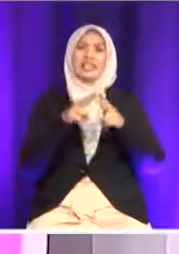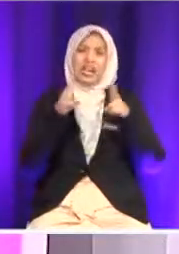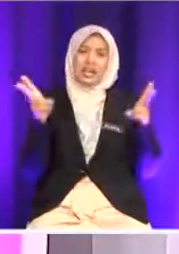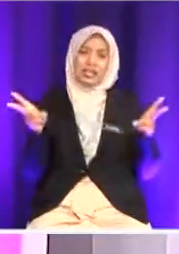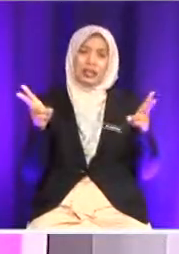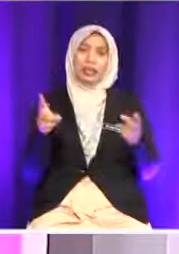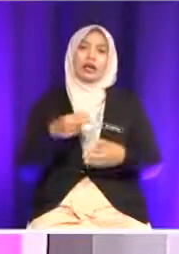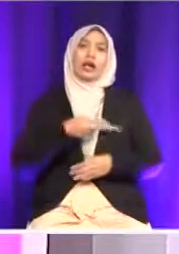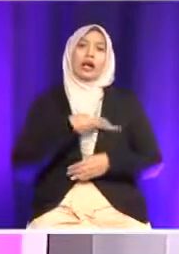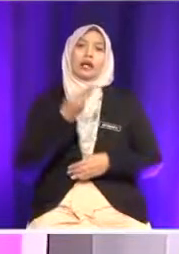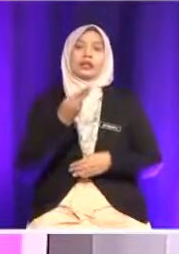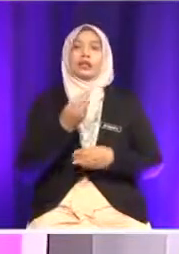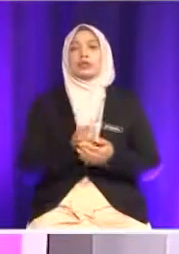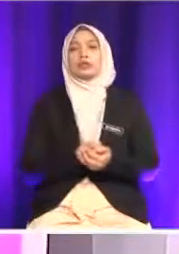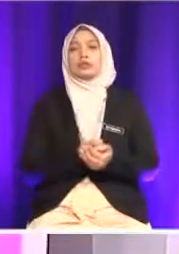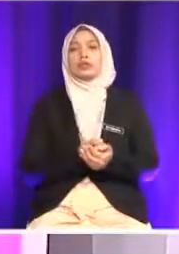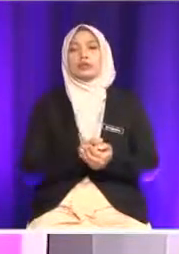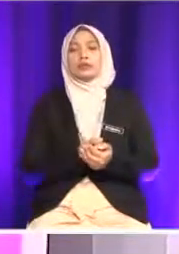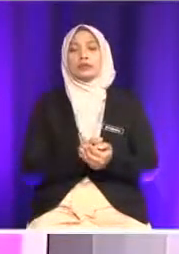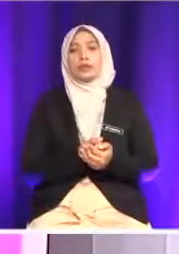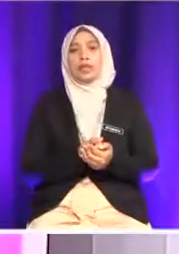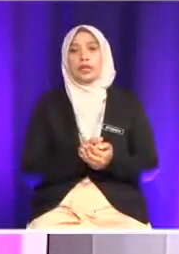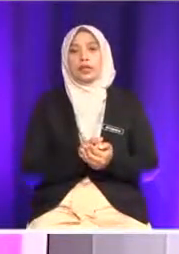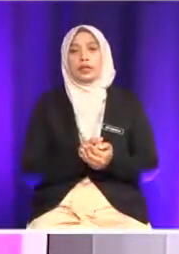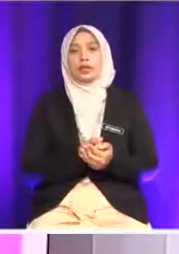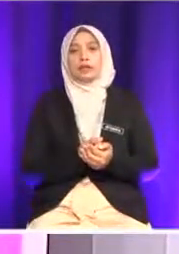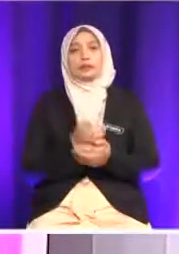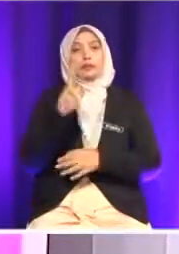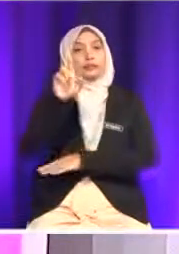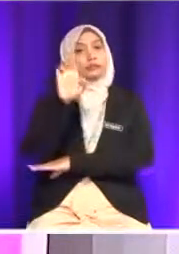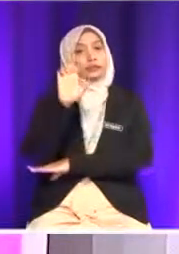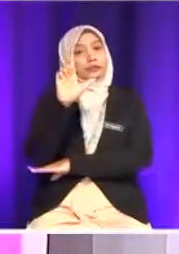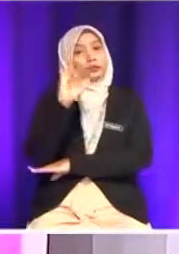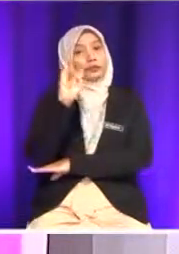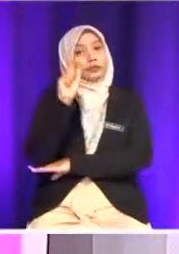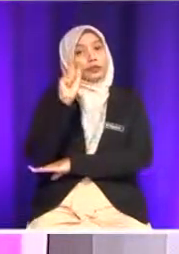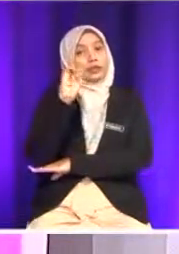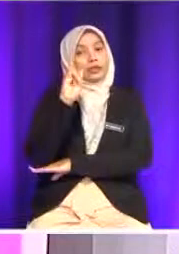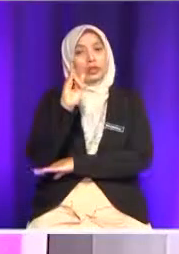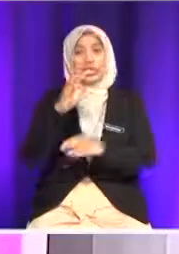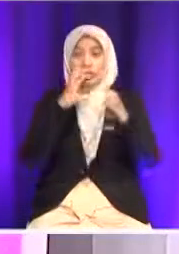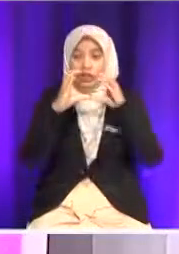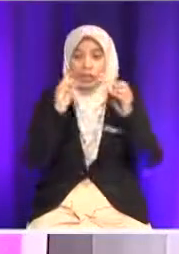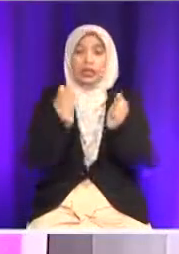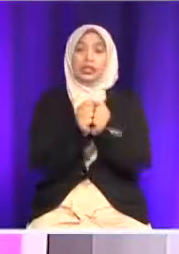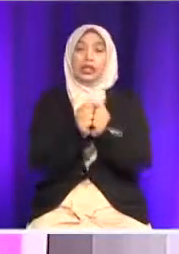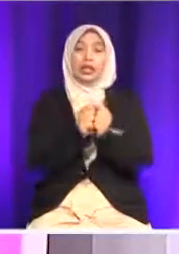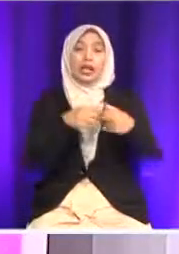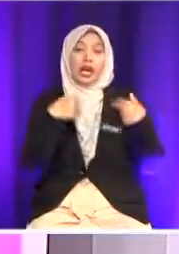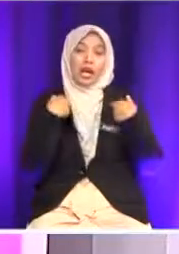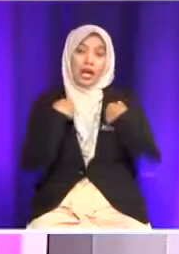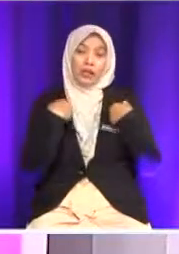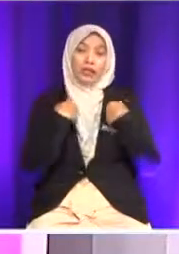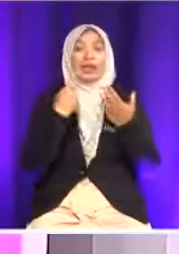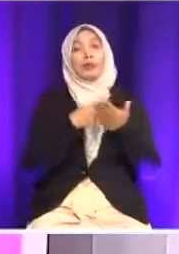kalau setiap kali kalau kita pernah tengolistik nih kalau gitu pernah tengok orang tuh Baca kayak hewan itu contohnya kucing apa